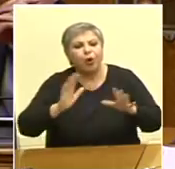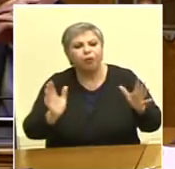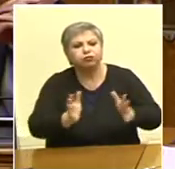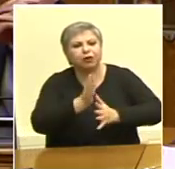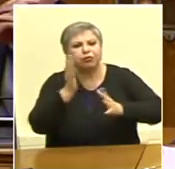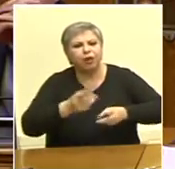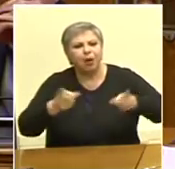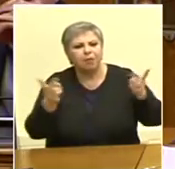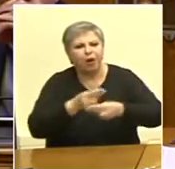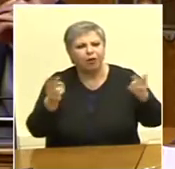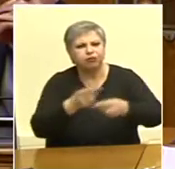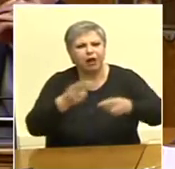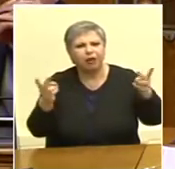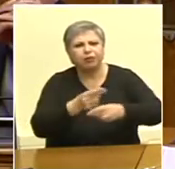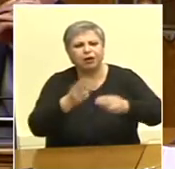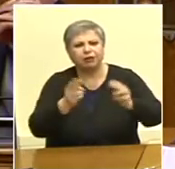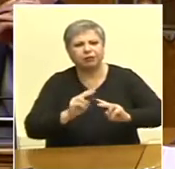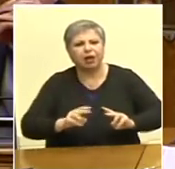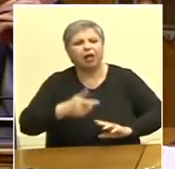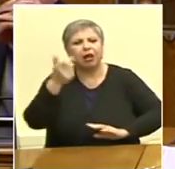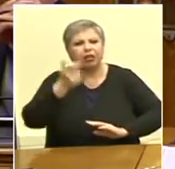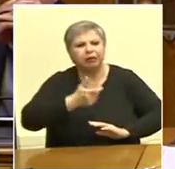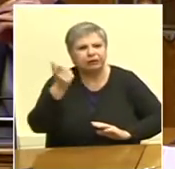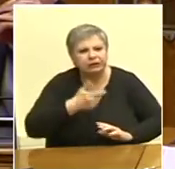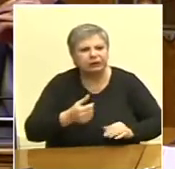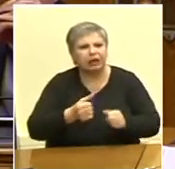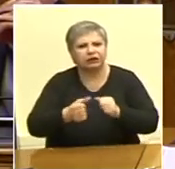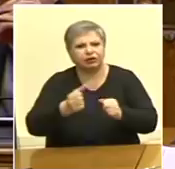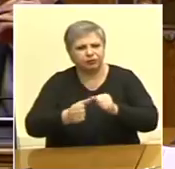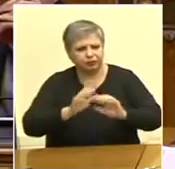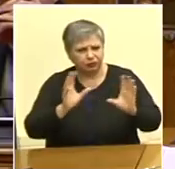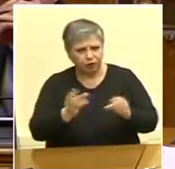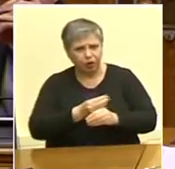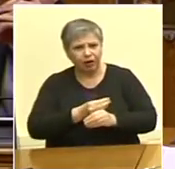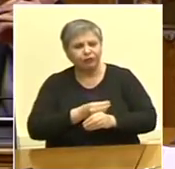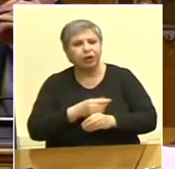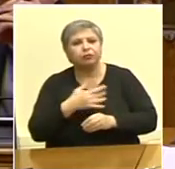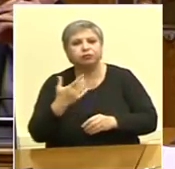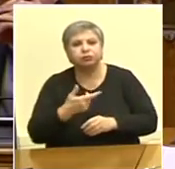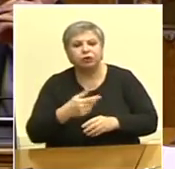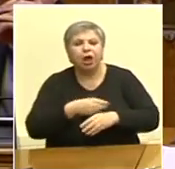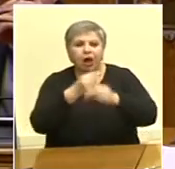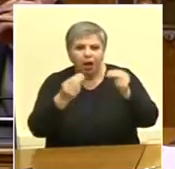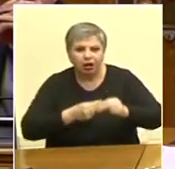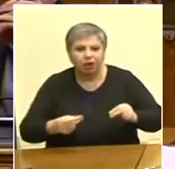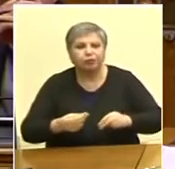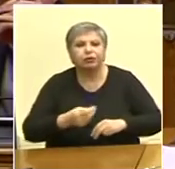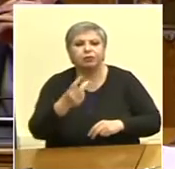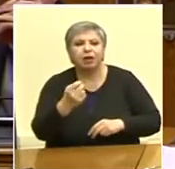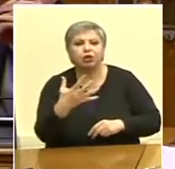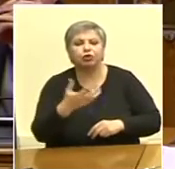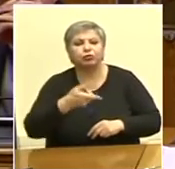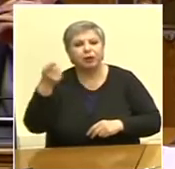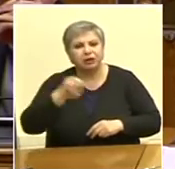περικοπές και πετσόκομα συντάξεων και μισθών. Έτσι χάθηκε το 25% του εθνικού πλούτου και ούτε μία δομική